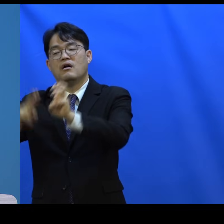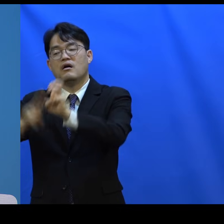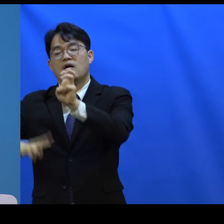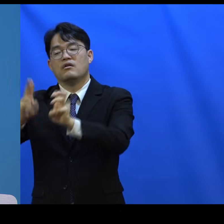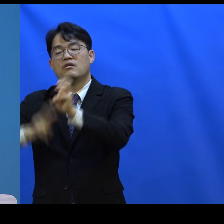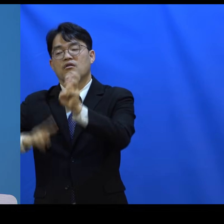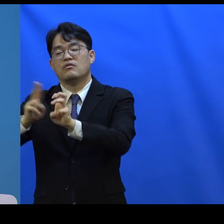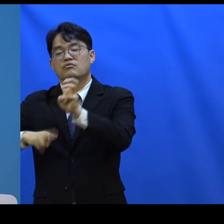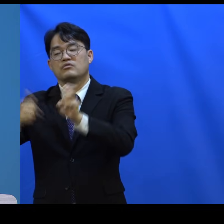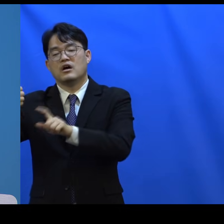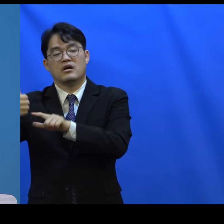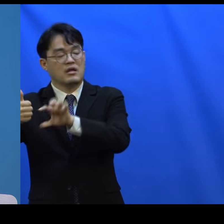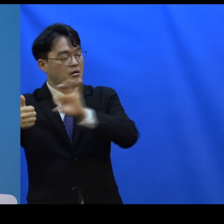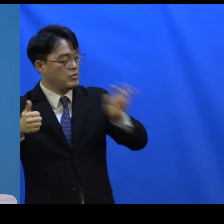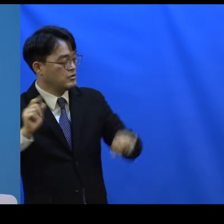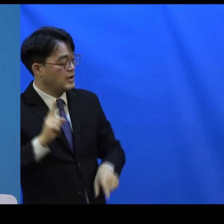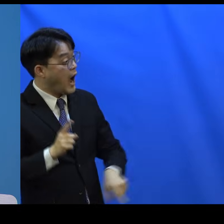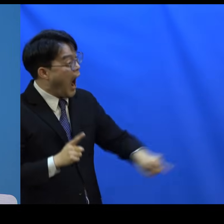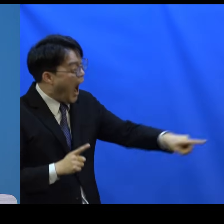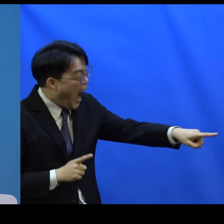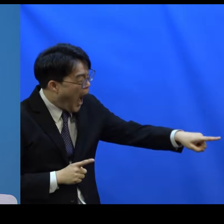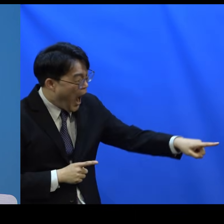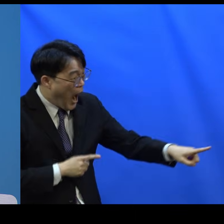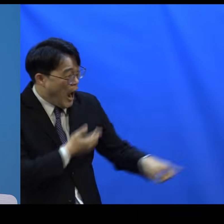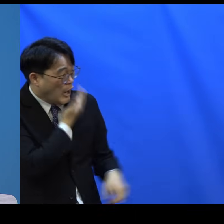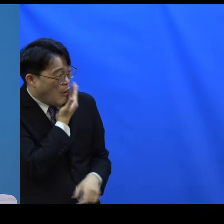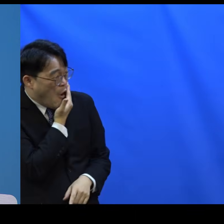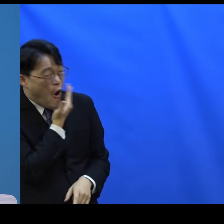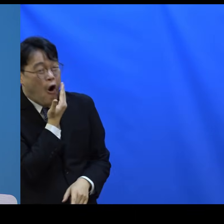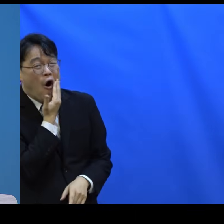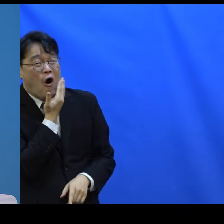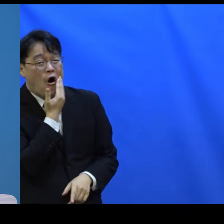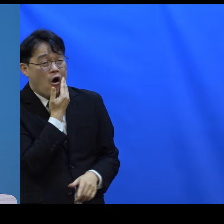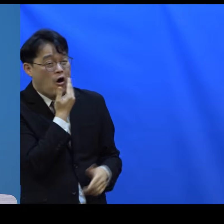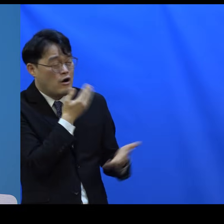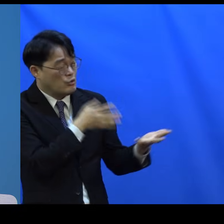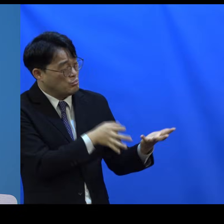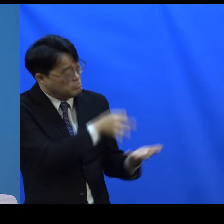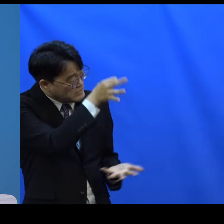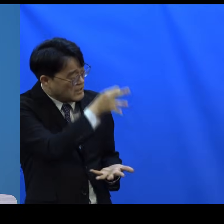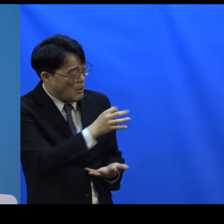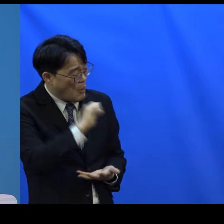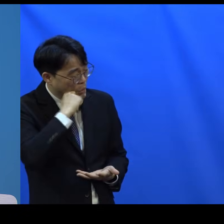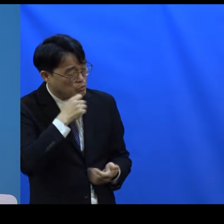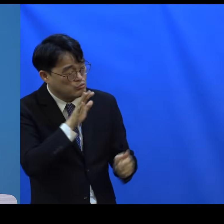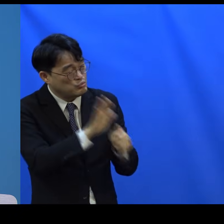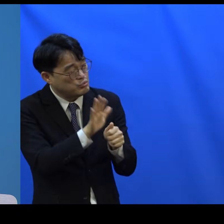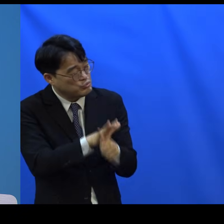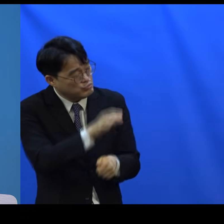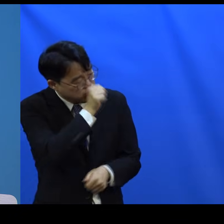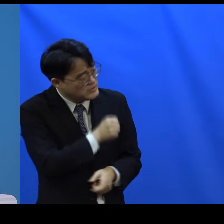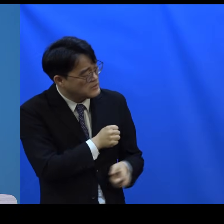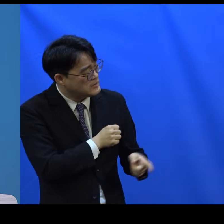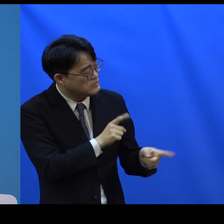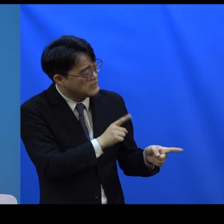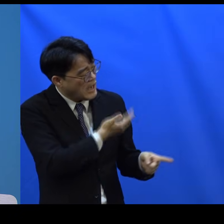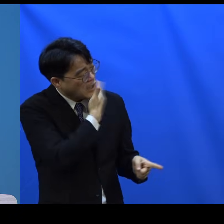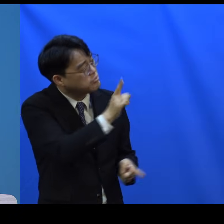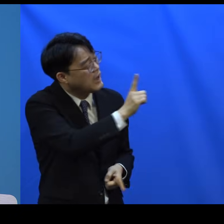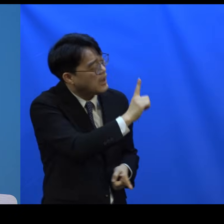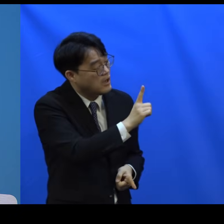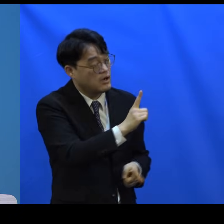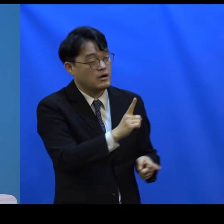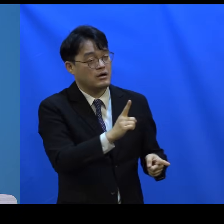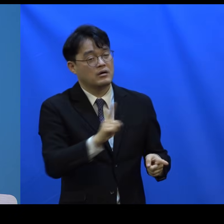초점과 관점이 마리아와 가룟 유다가 너무 다른 거예요. 여러분, 예배할 대상이 그의 운명을 바꿔놓습니다.